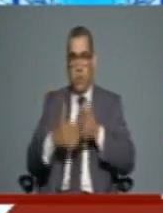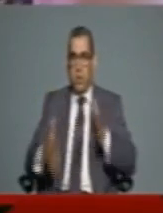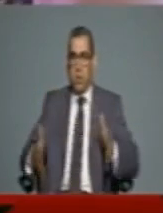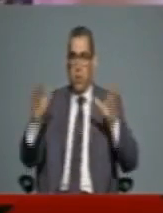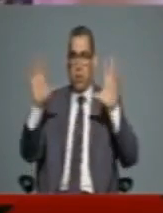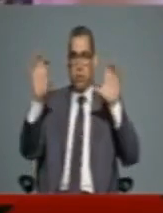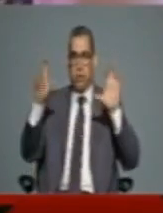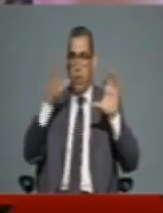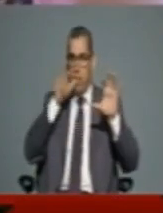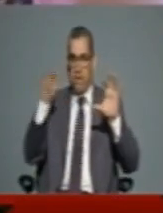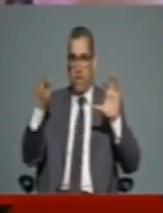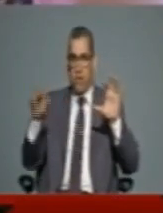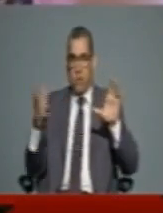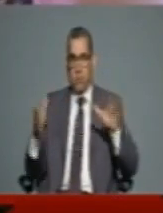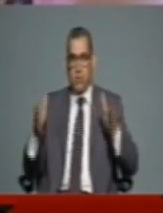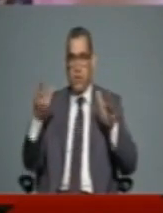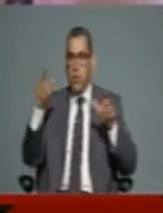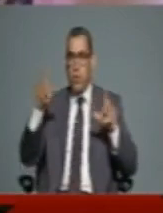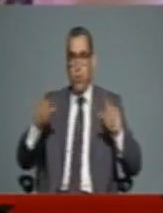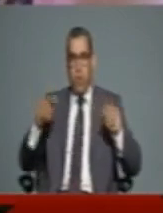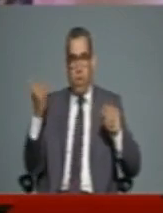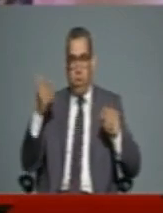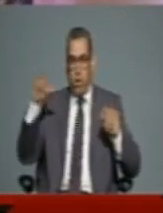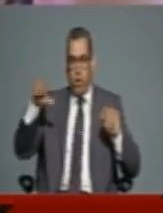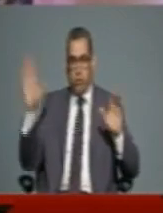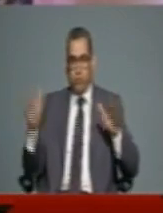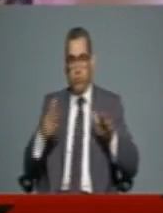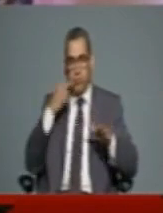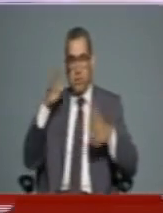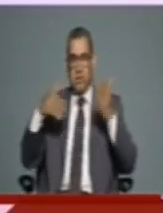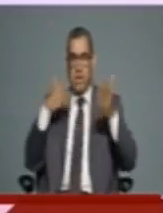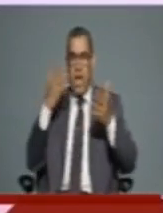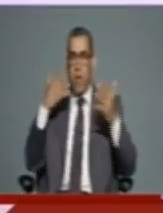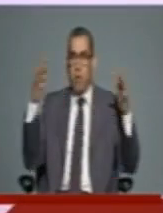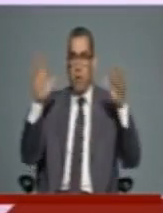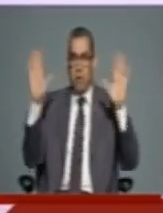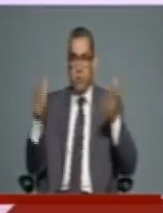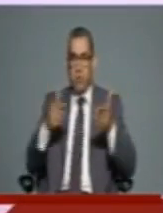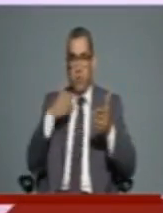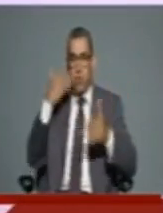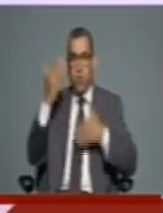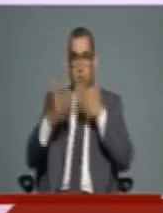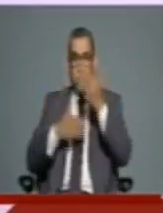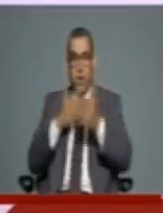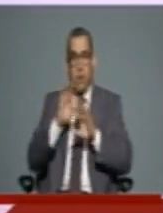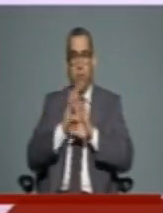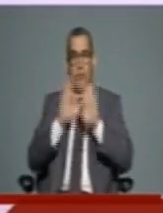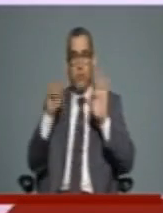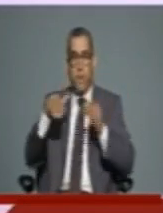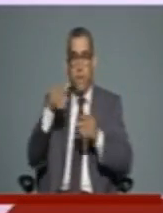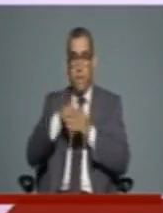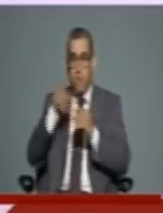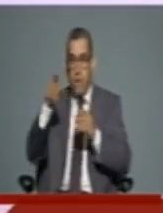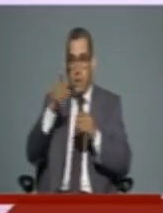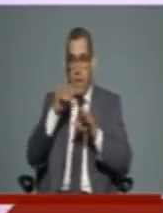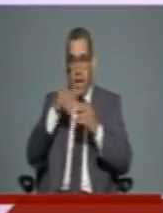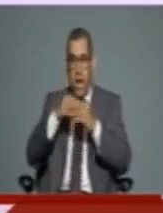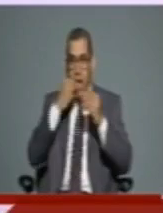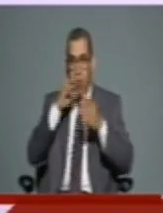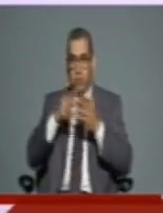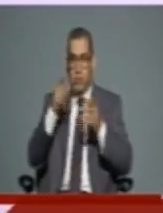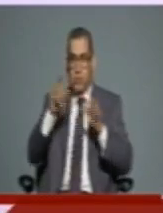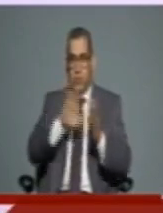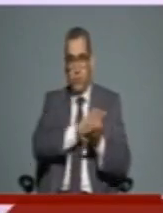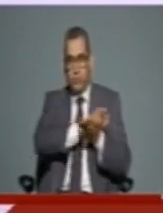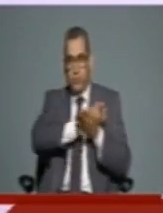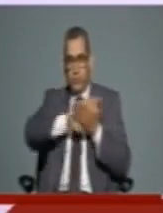وقد تكون غير جيدة وقد تكون كذا، وده بنسميه مخزن. لم تعد المخازن للسلع الغذائية كذلك.